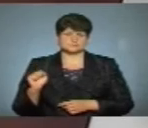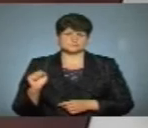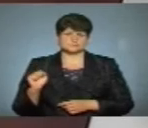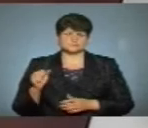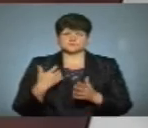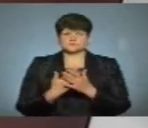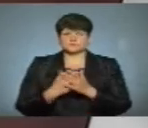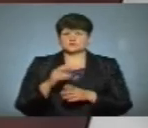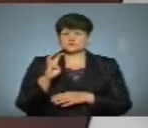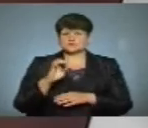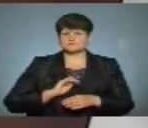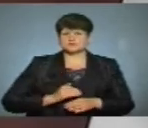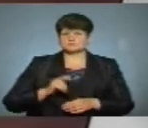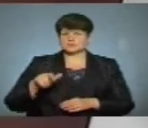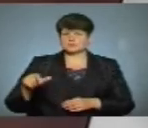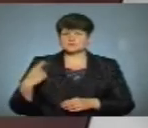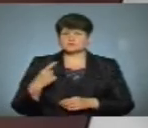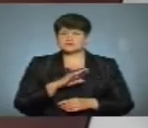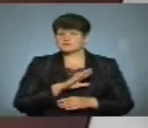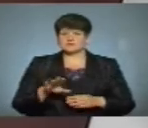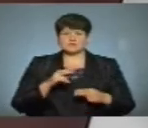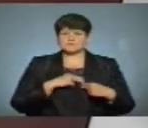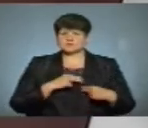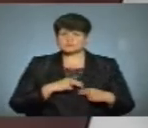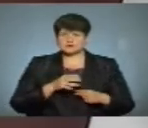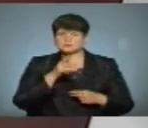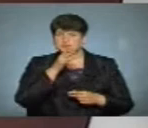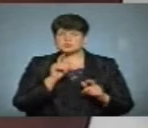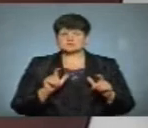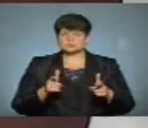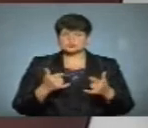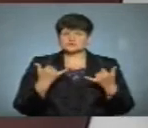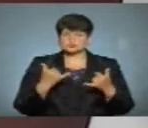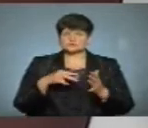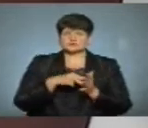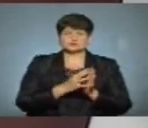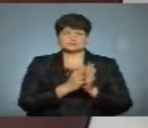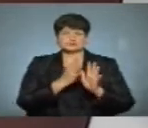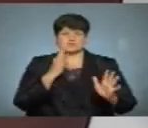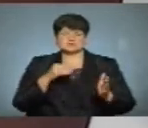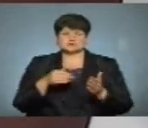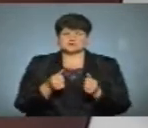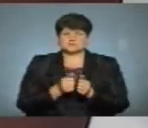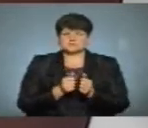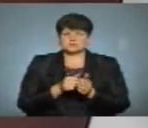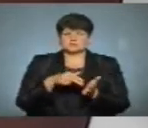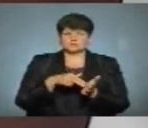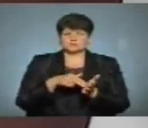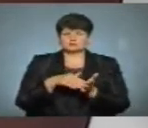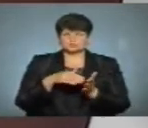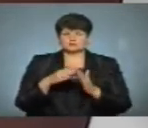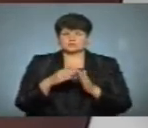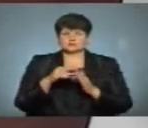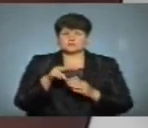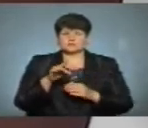Майже 400 підприємців області, які не працювали через карантин, сьогодні стояли у черзі під будинком праці в Тернополі. Вони оформляли